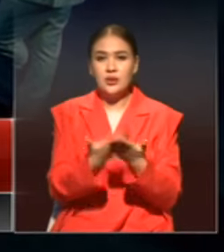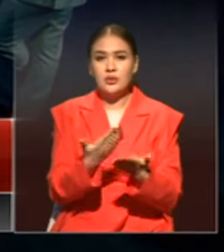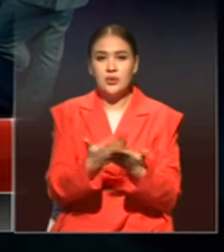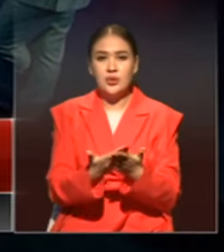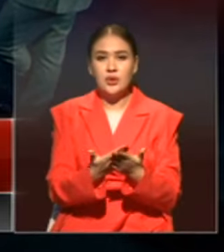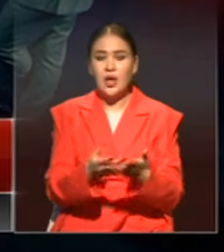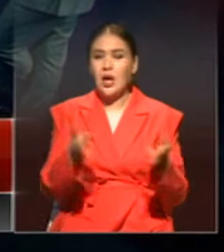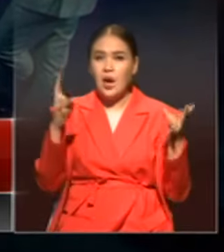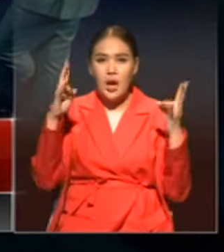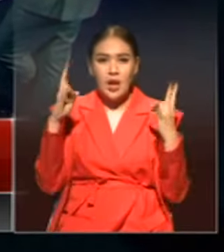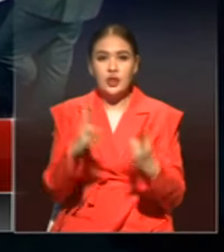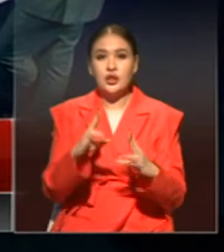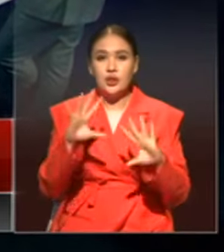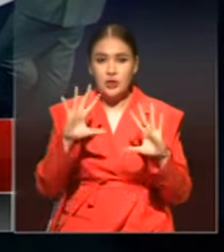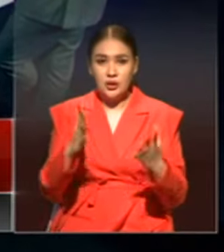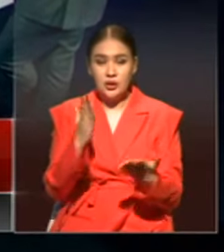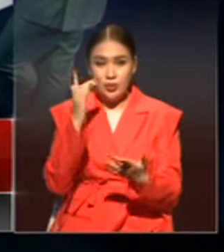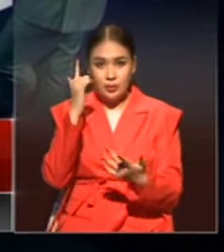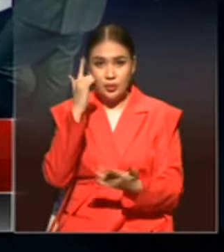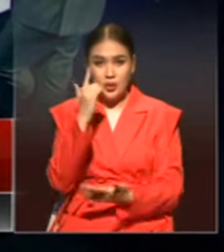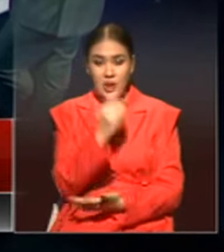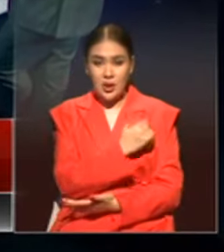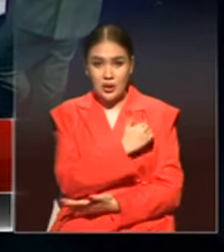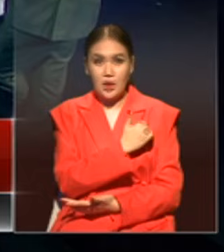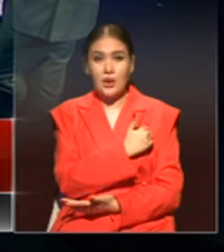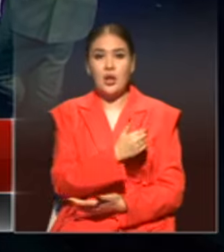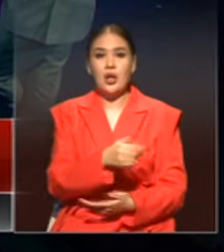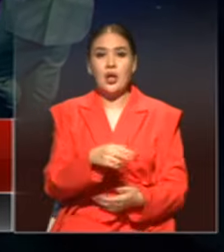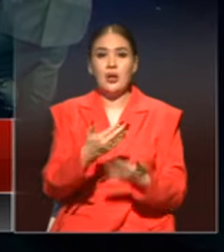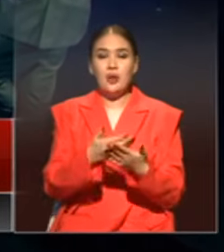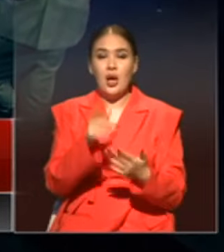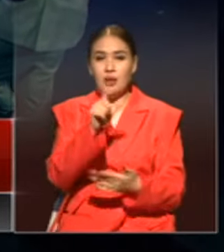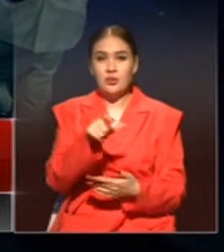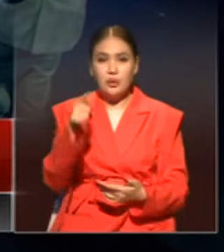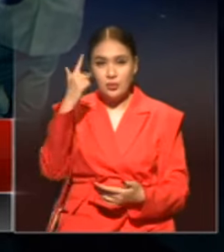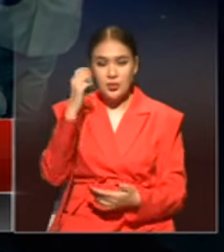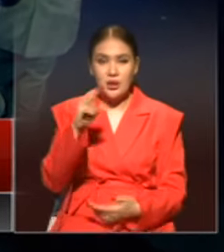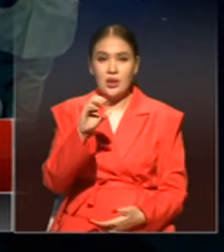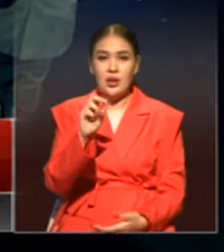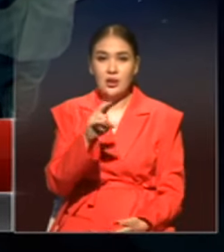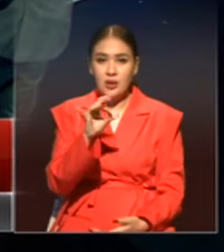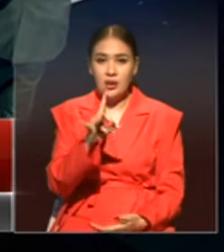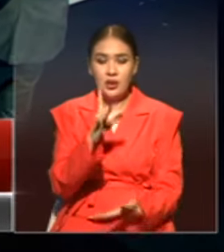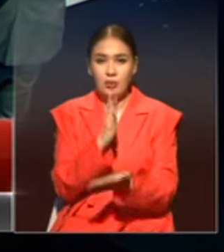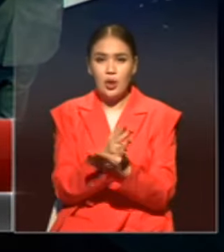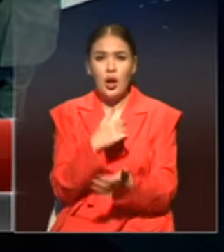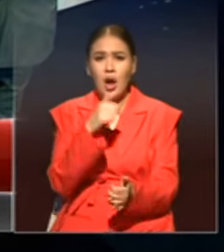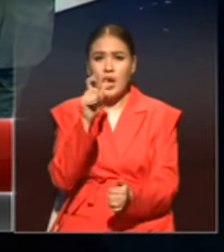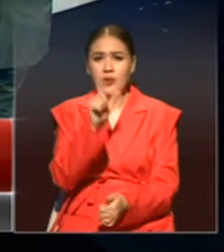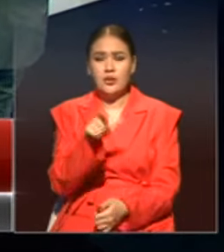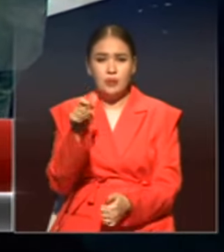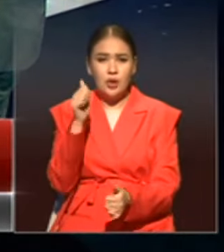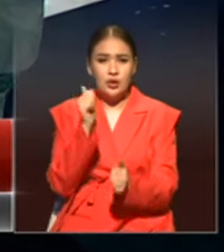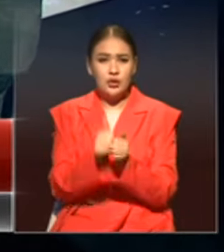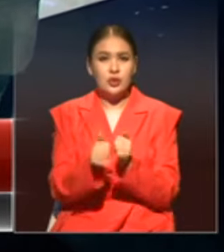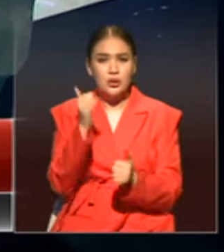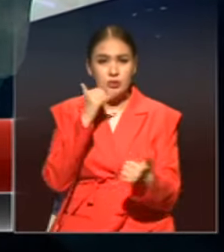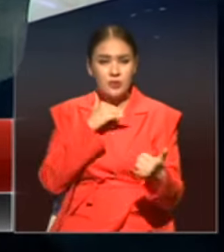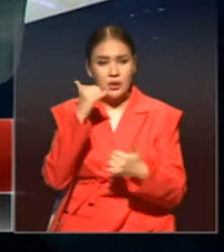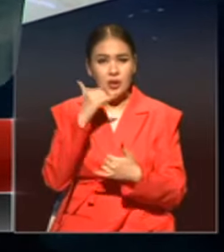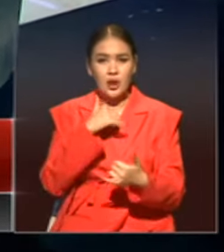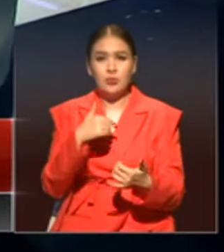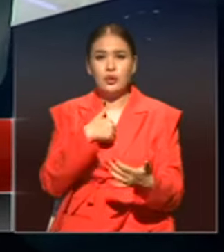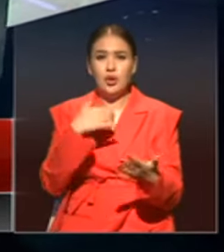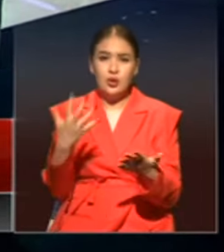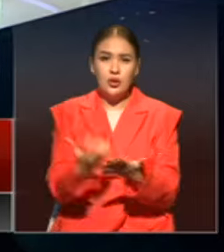өнімізді қажет деп санаса, адамдар оны білсе, мысалға тендер деп атыр, иә? Маған күнде адамдар звонай, тендермен ұтып алдық деп, андай лавочка,